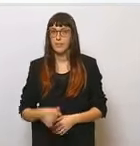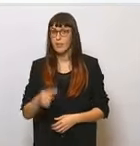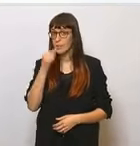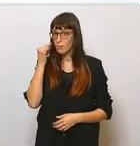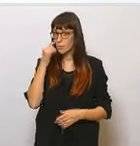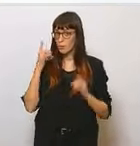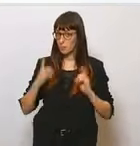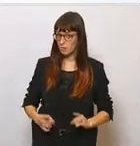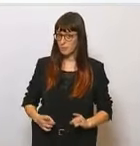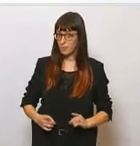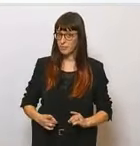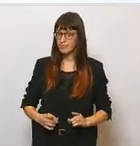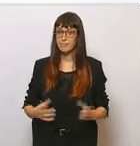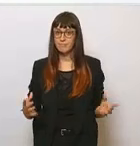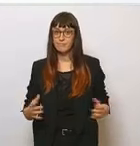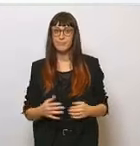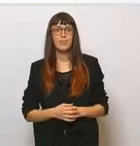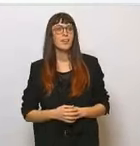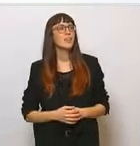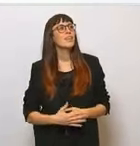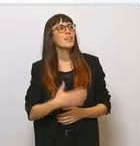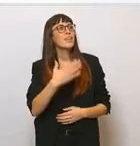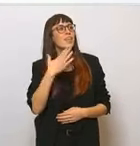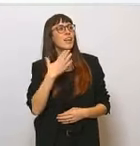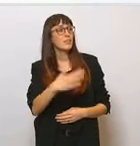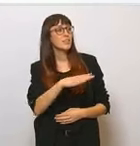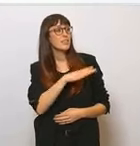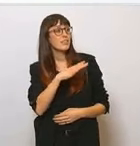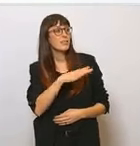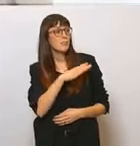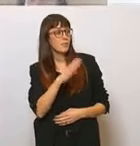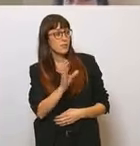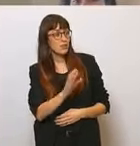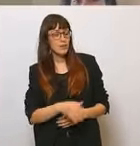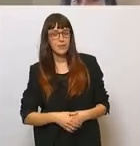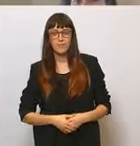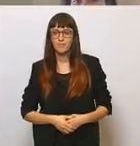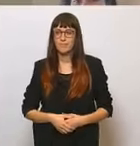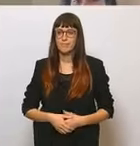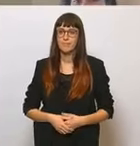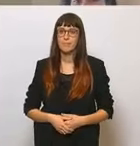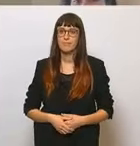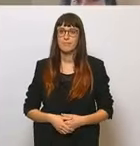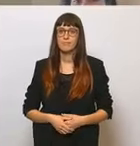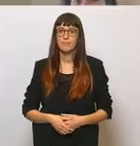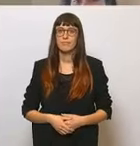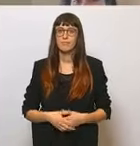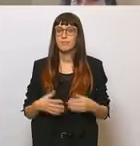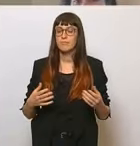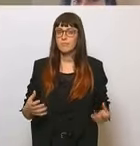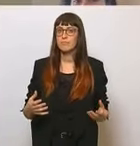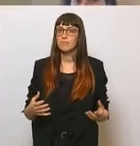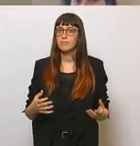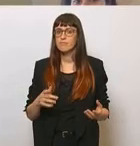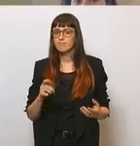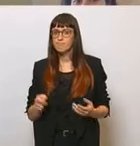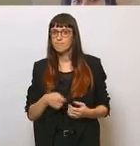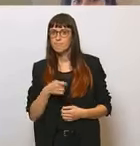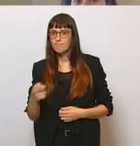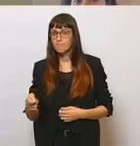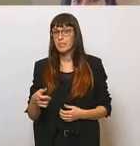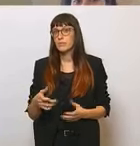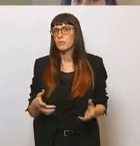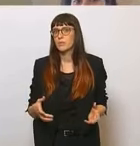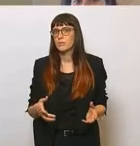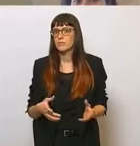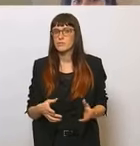Merci, merci le professeur Kremer. Je souhaiterais tout d'abord vous dire, alors pour rendre cette loi effective,